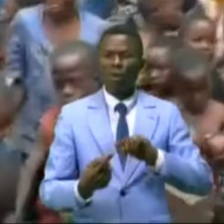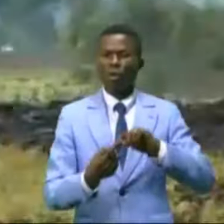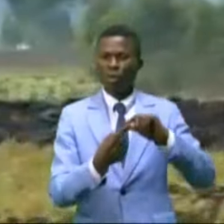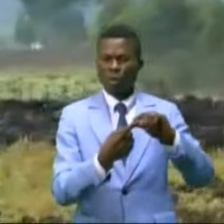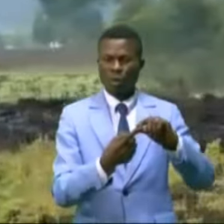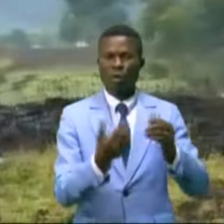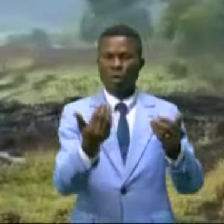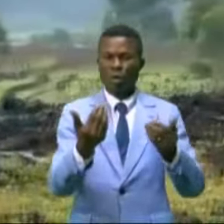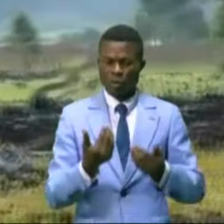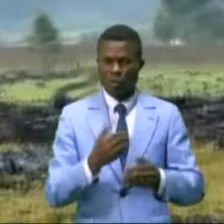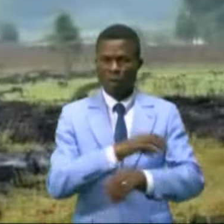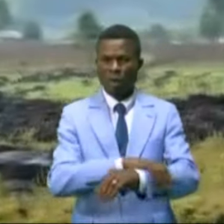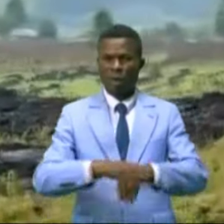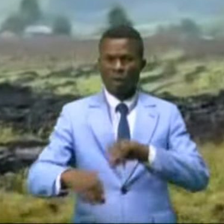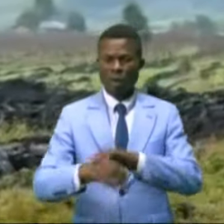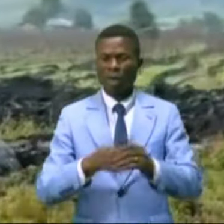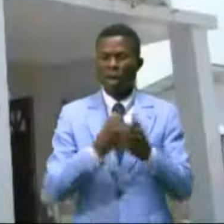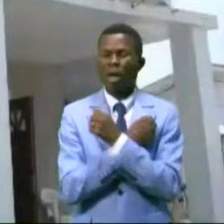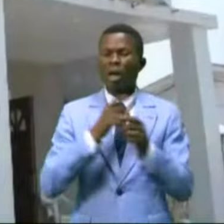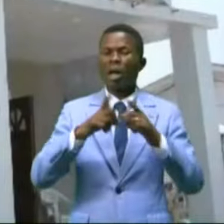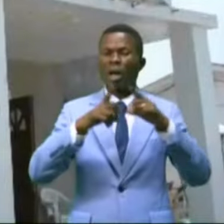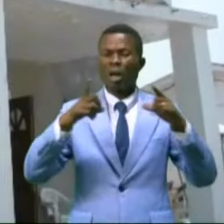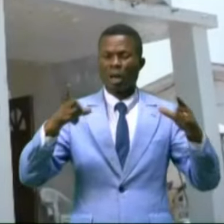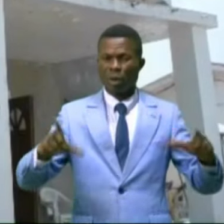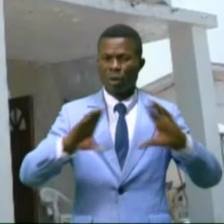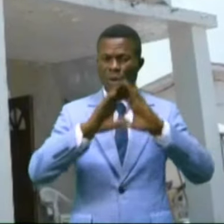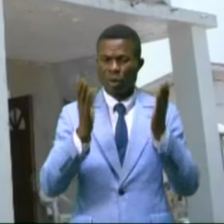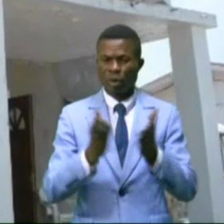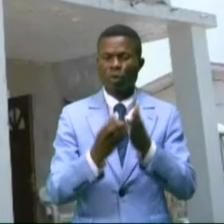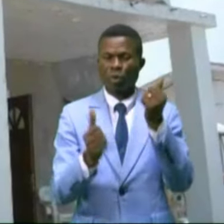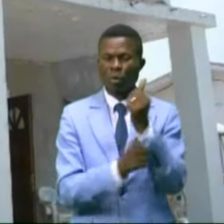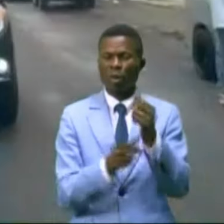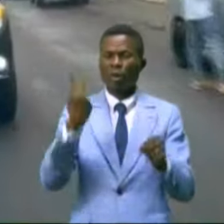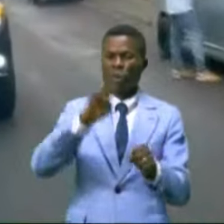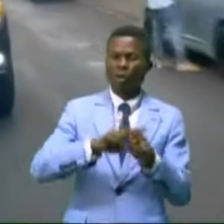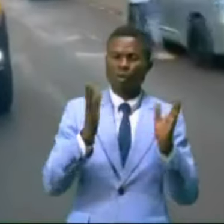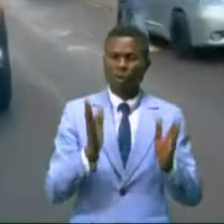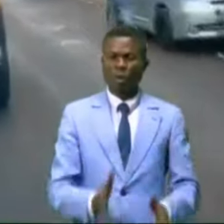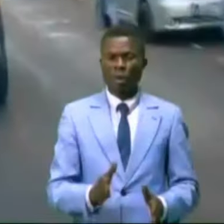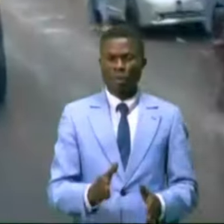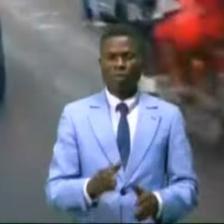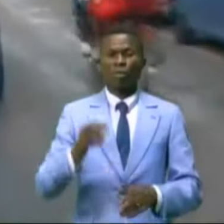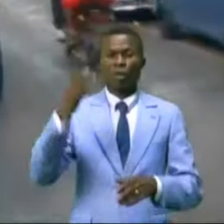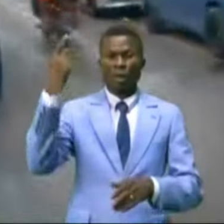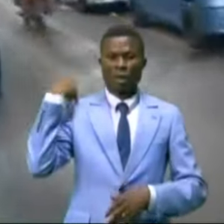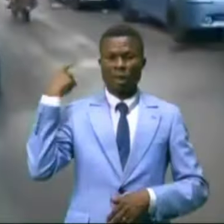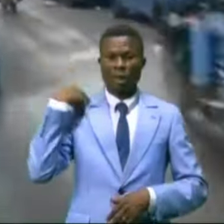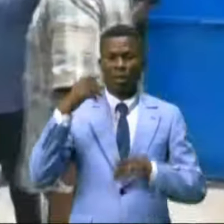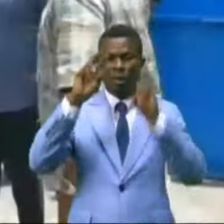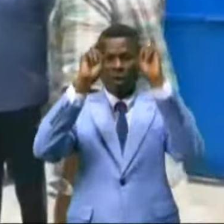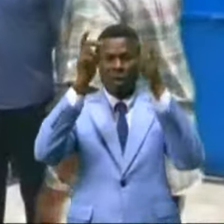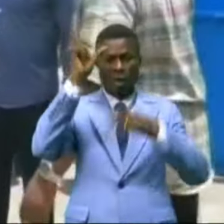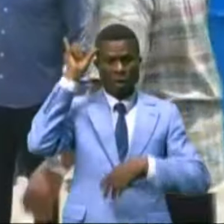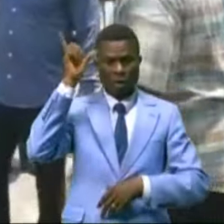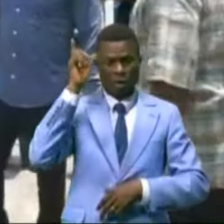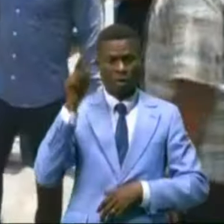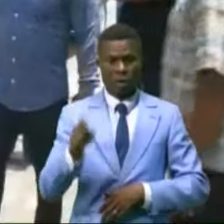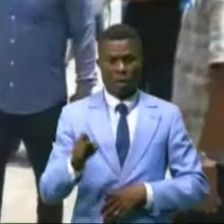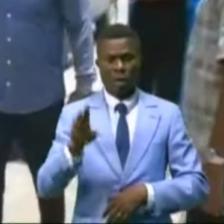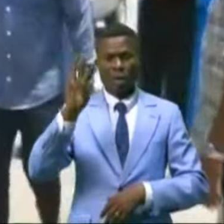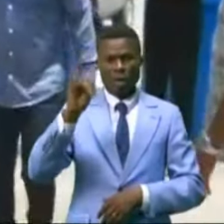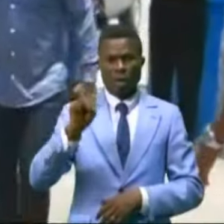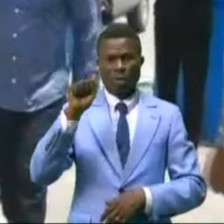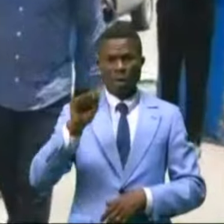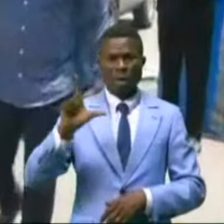et vaut la compassion et le grand amour envers ces milliers de victimes le l de lubumbachi l'honorable malangi a